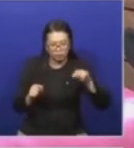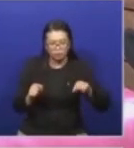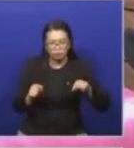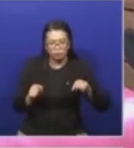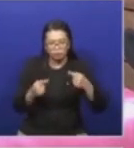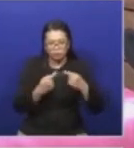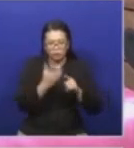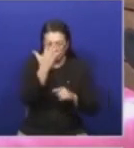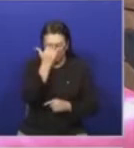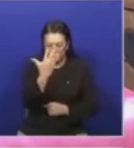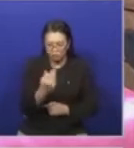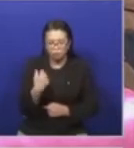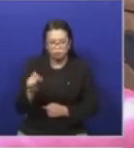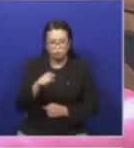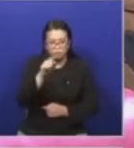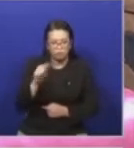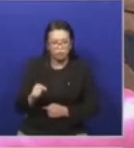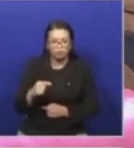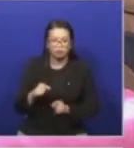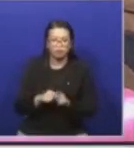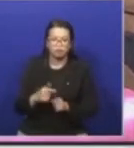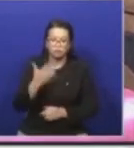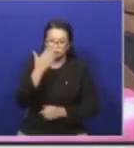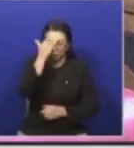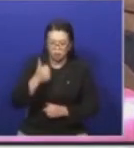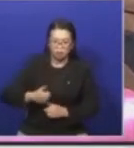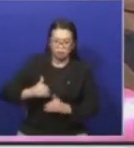าเหตุที่ต้องถามเพราะอะไรเพราะนี่คือการเอาเปรียบเพื่อนครับ